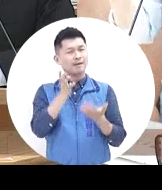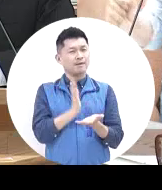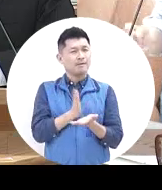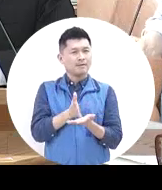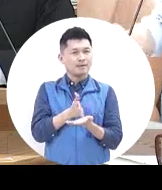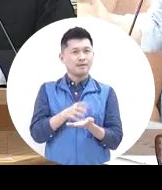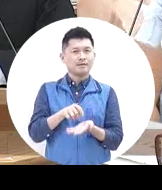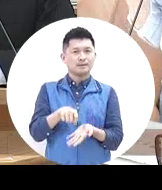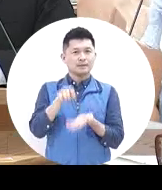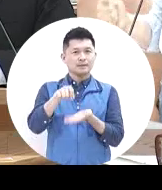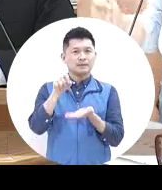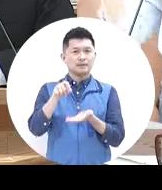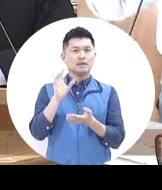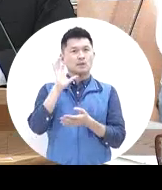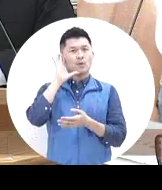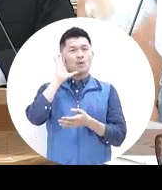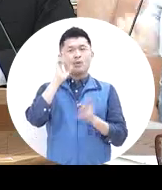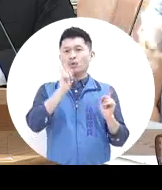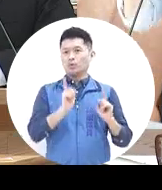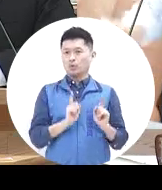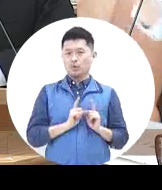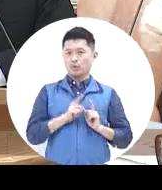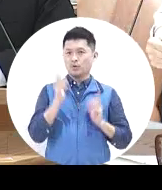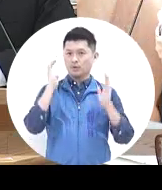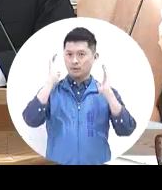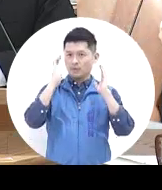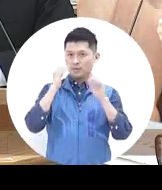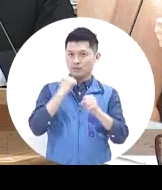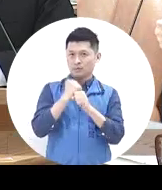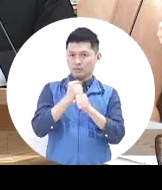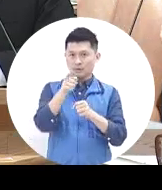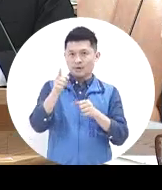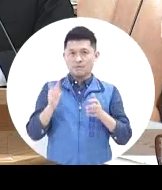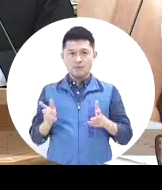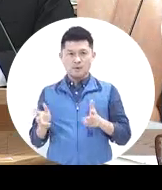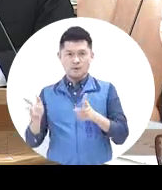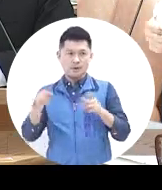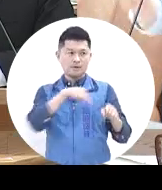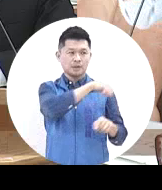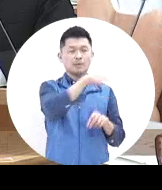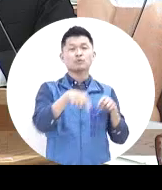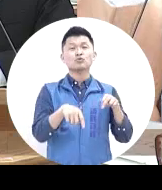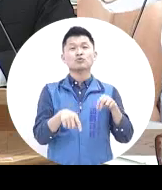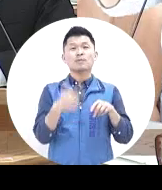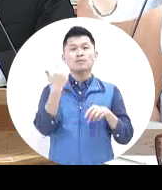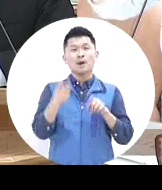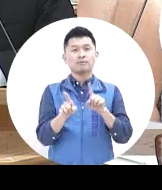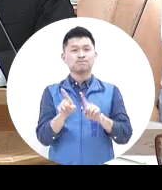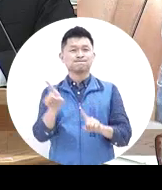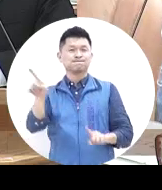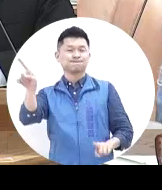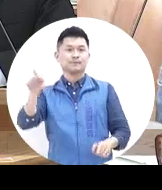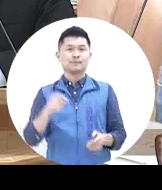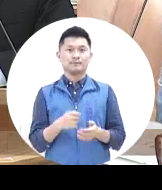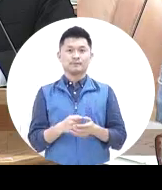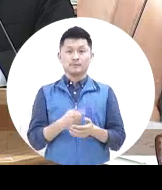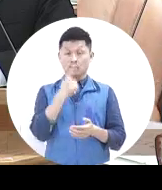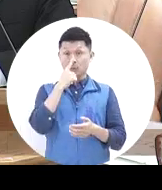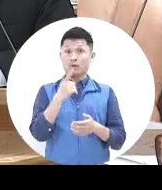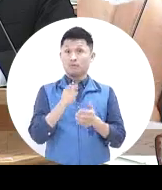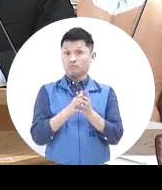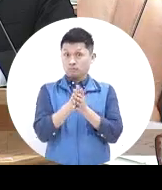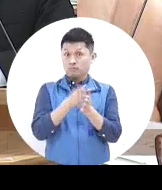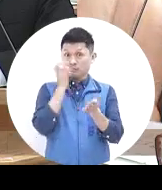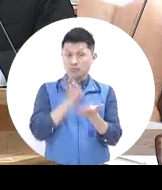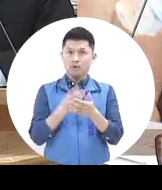市政的报告，听到甘心，你遮认真做，你用走的，因都对你袂着啊。所以我要求你，虽然发包去，我跟你